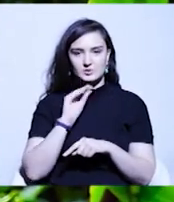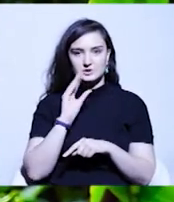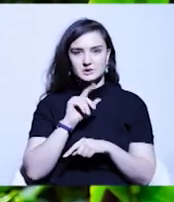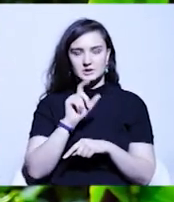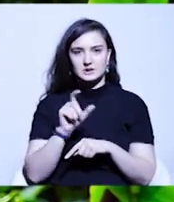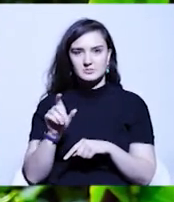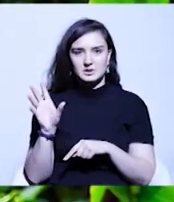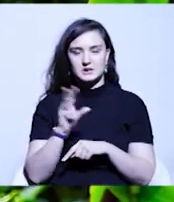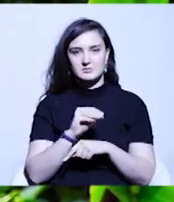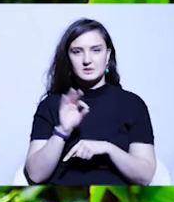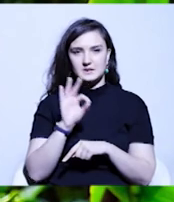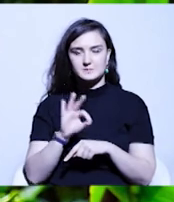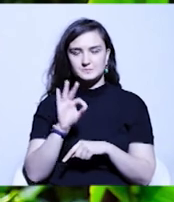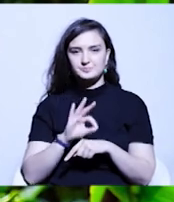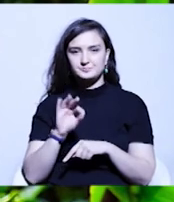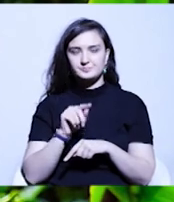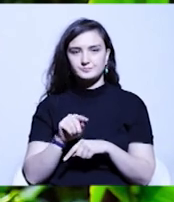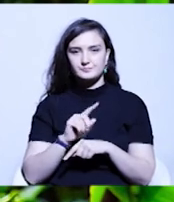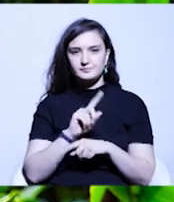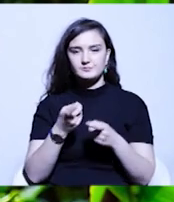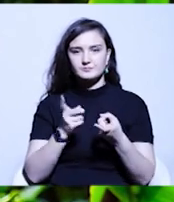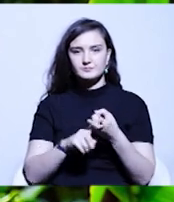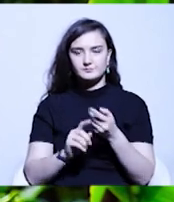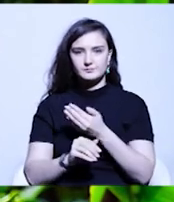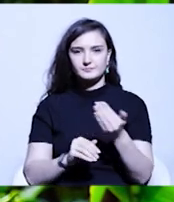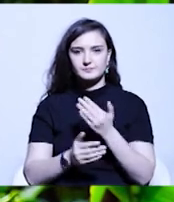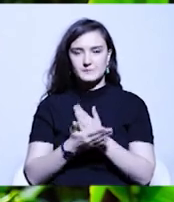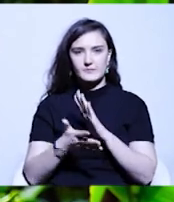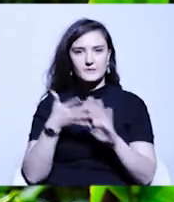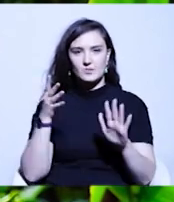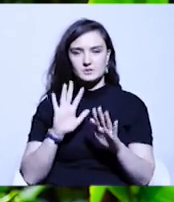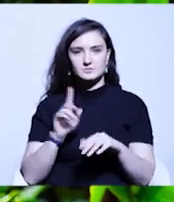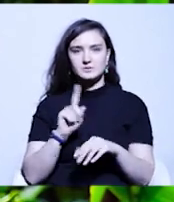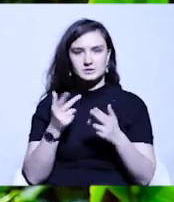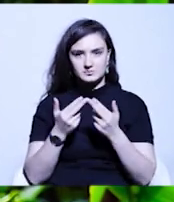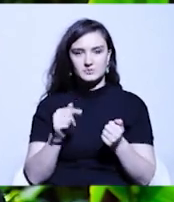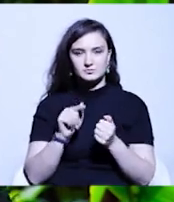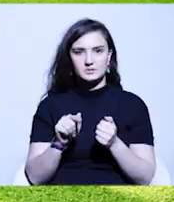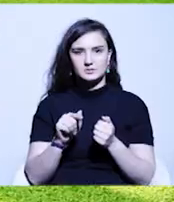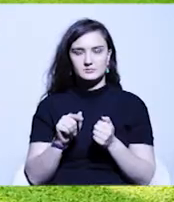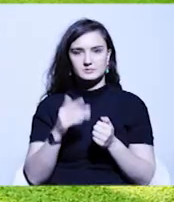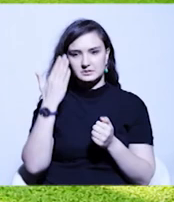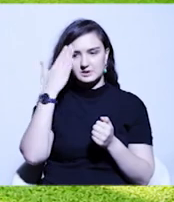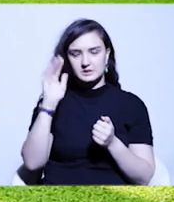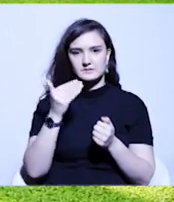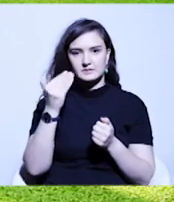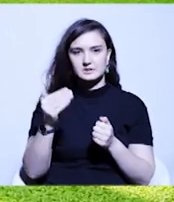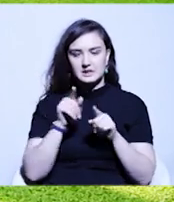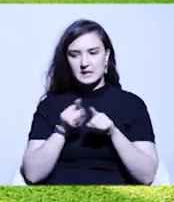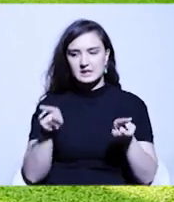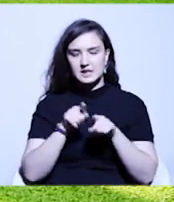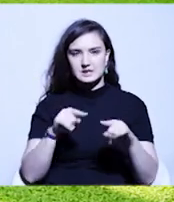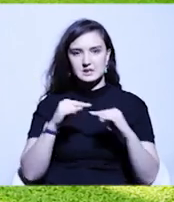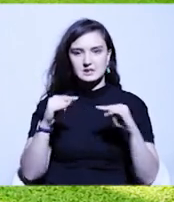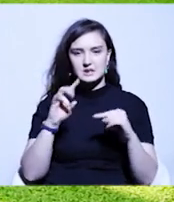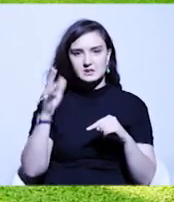როდესაც ადამიანებზე გარკვეულ გავლენას ახდენს გაუაზრებლად, რასაკვირველია, სხვისი აგიტაცია